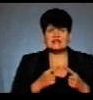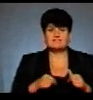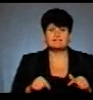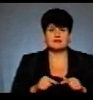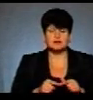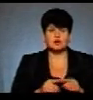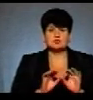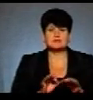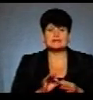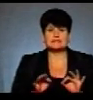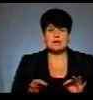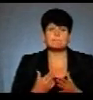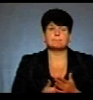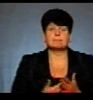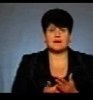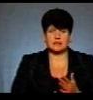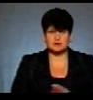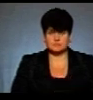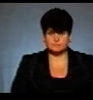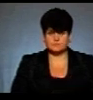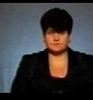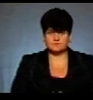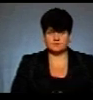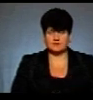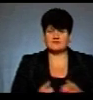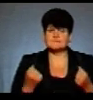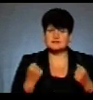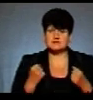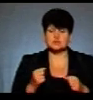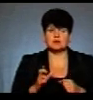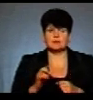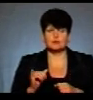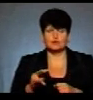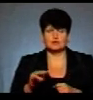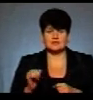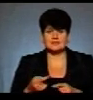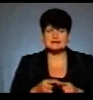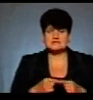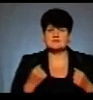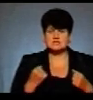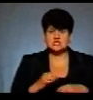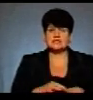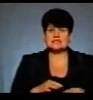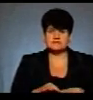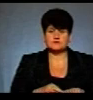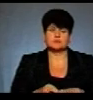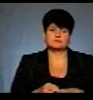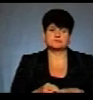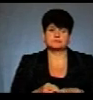про них детальніше із прикладами. Ну, от, фізичний булінг – це безпосередньо фізичне насильство, яке